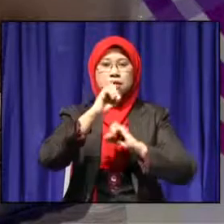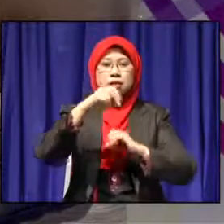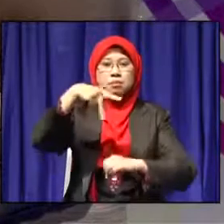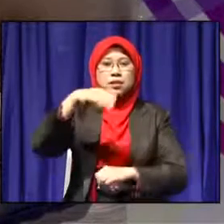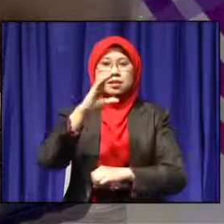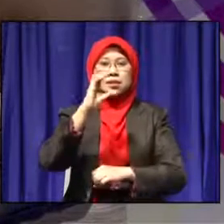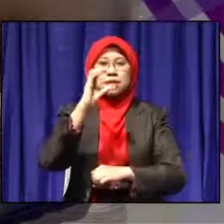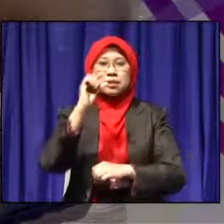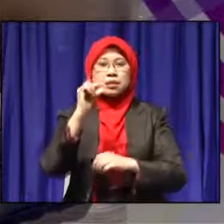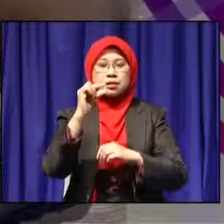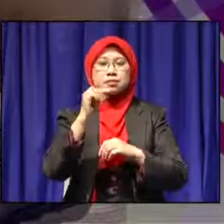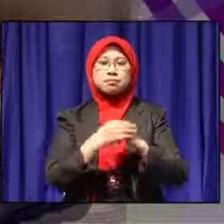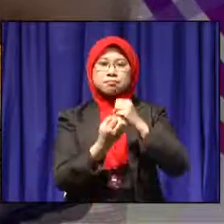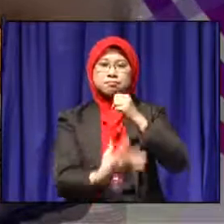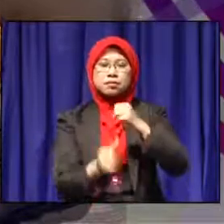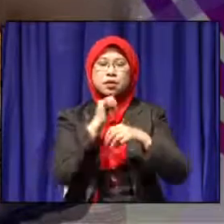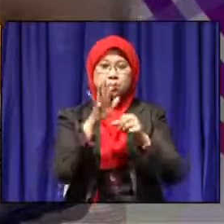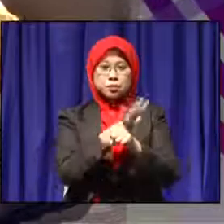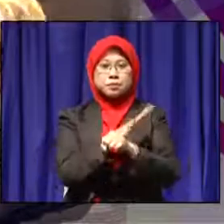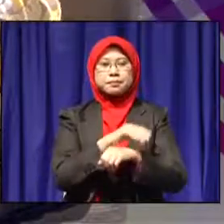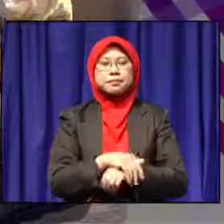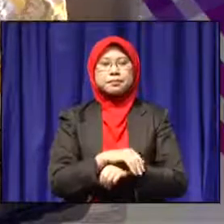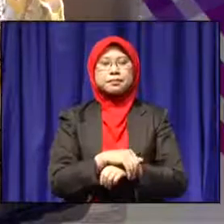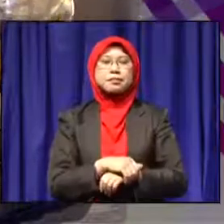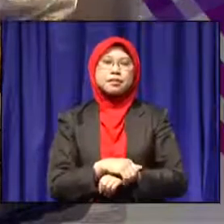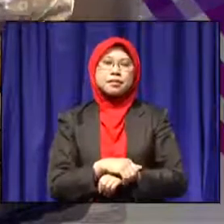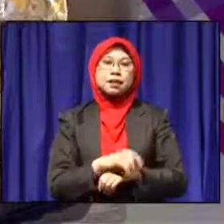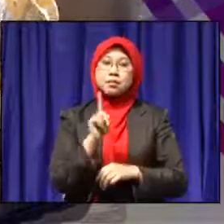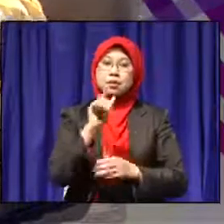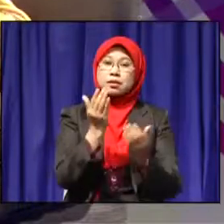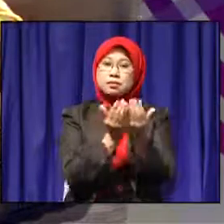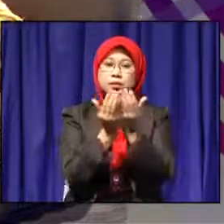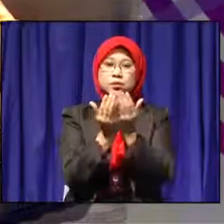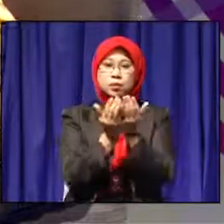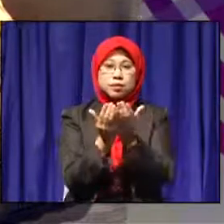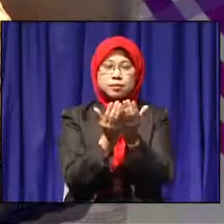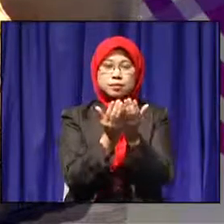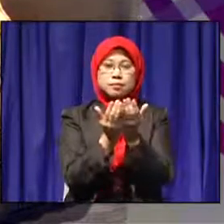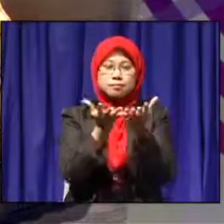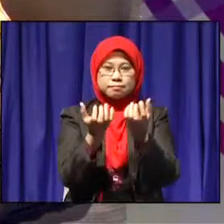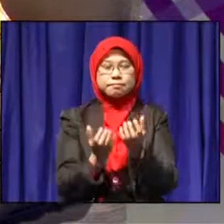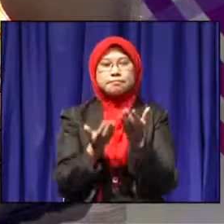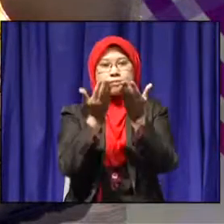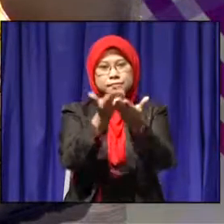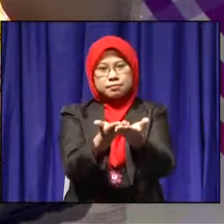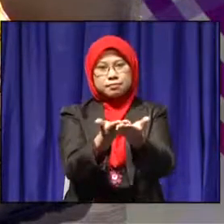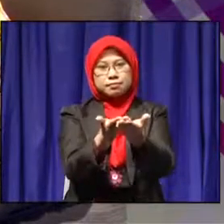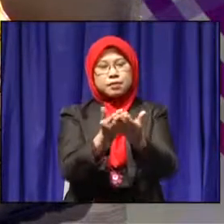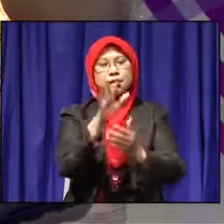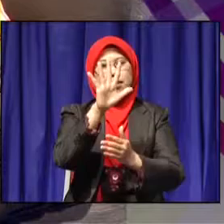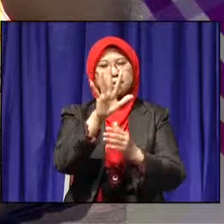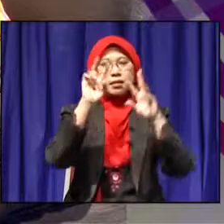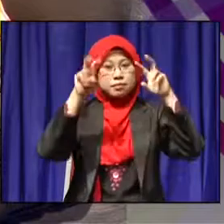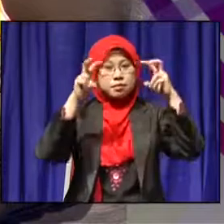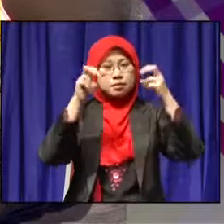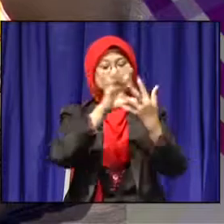dan sebagainya jadi mana-mana sekolah yang ingin menawarkan lebih dari pada 5 mata